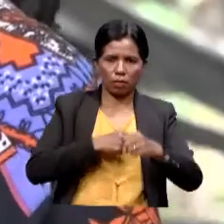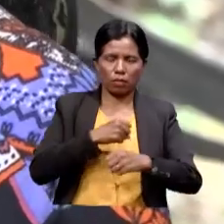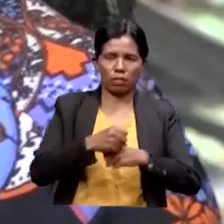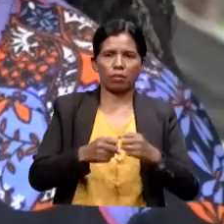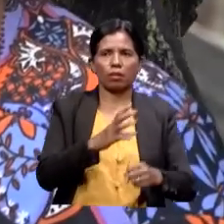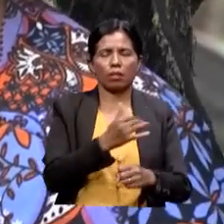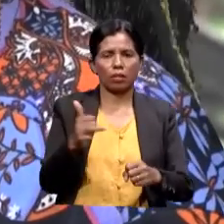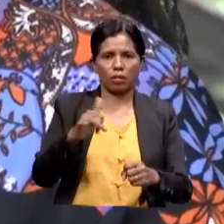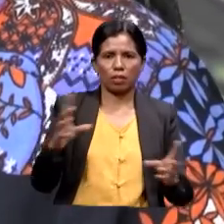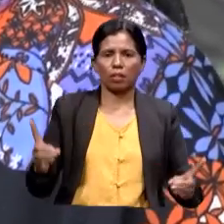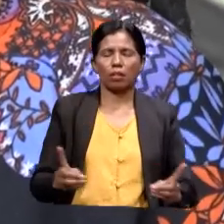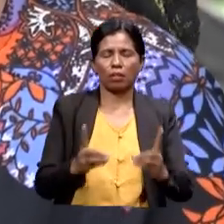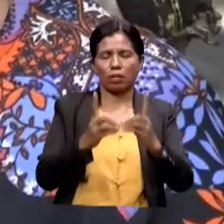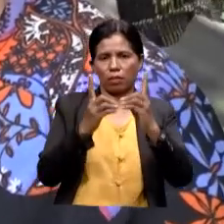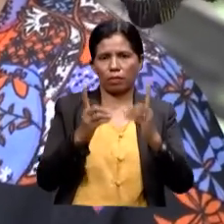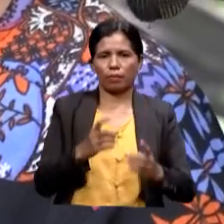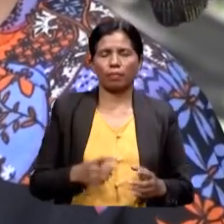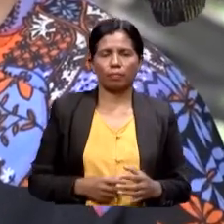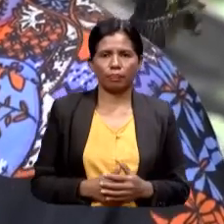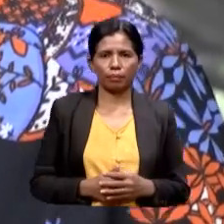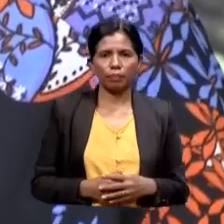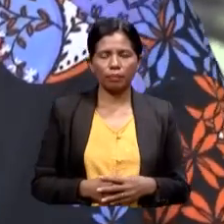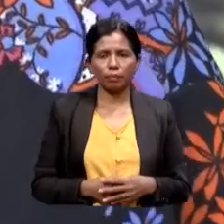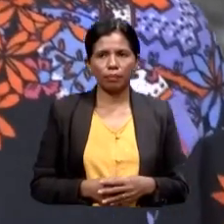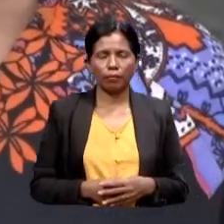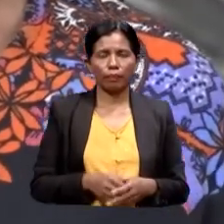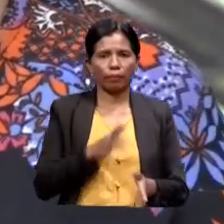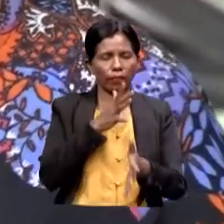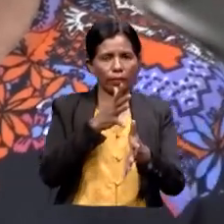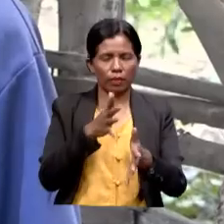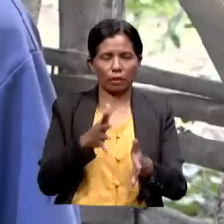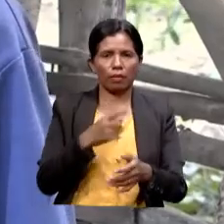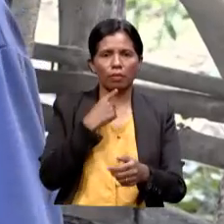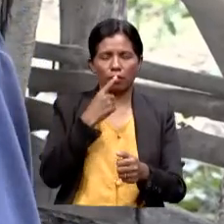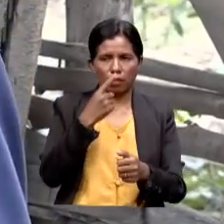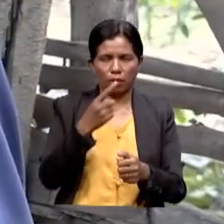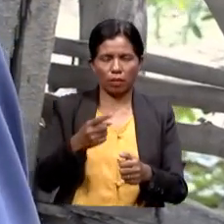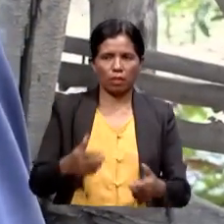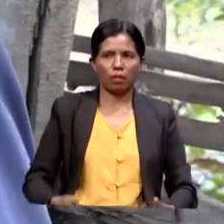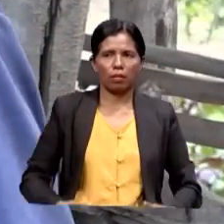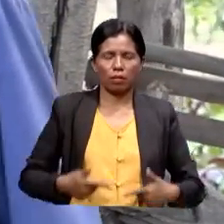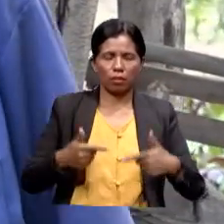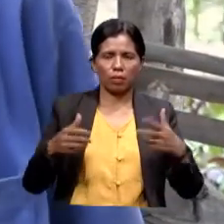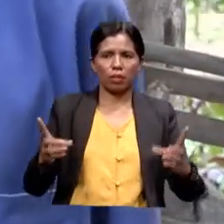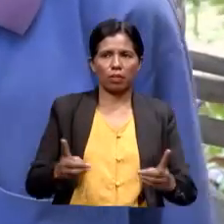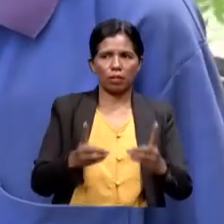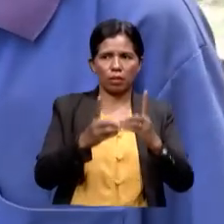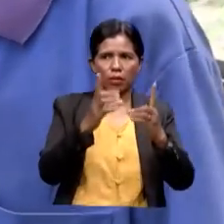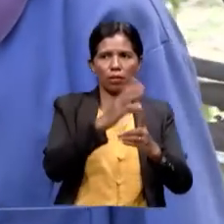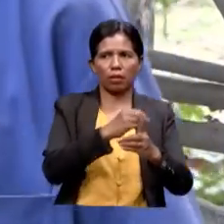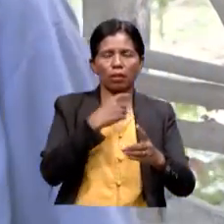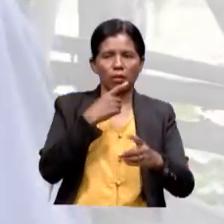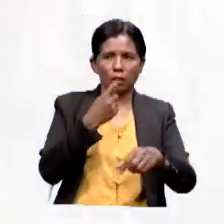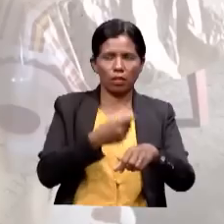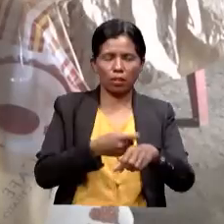Ne besira enfrenta durante ne. Avu Berta hatutang, ma moris ne be ne enfrenta. Kata kia